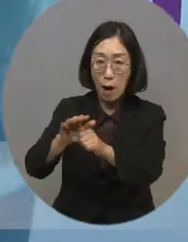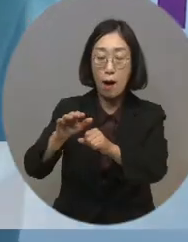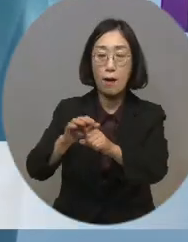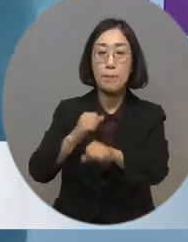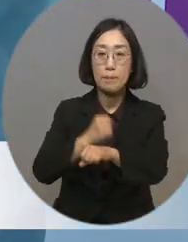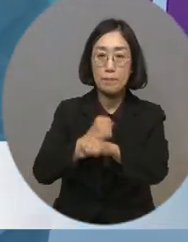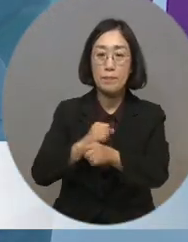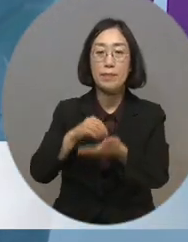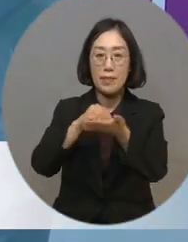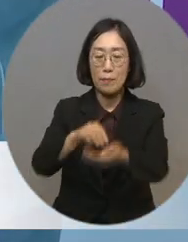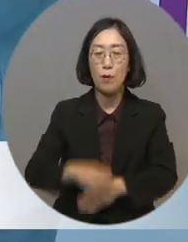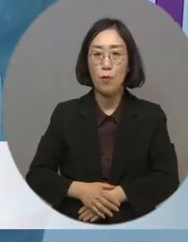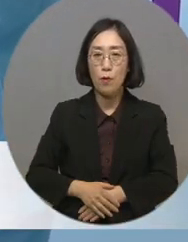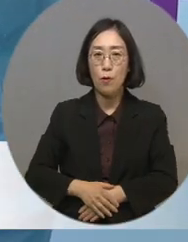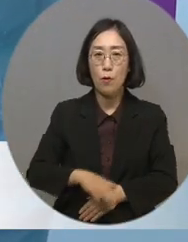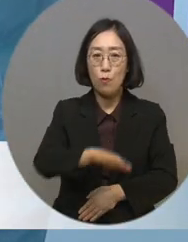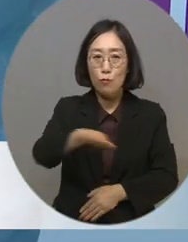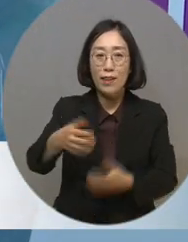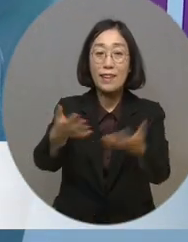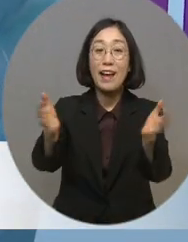했습니다. 우리 보훈단체